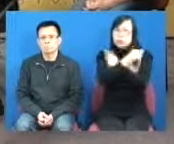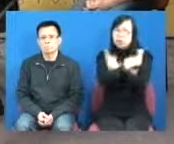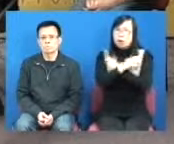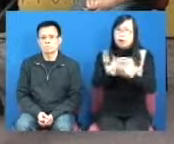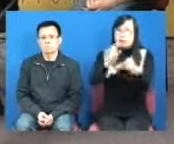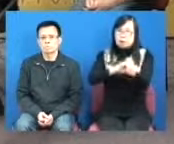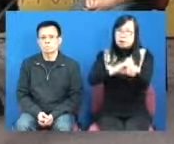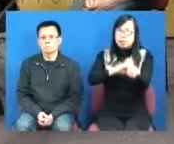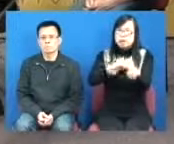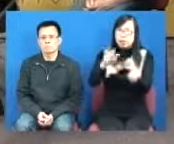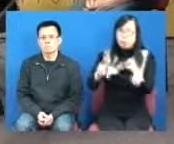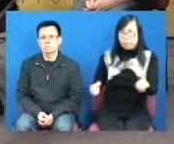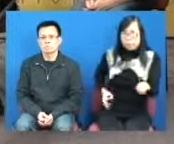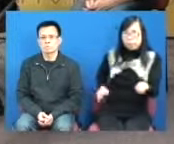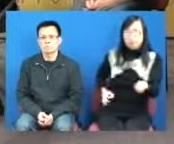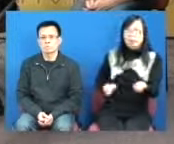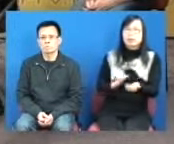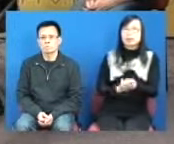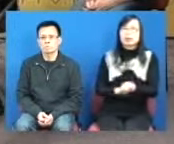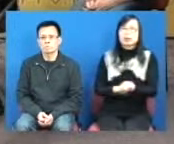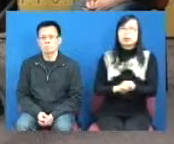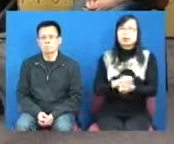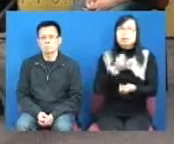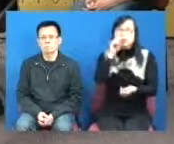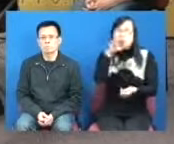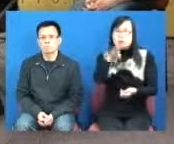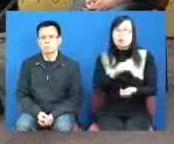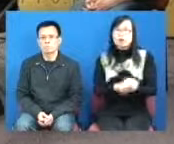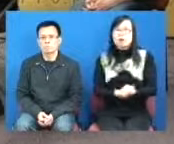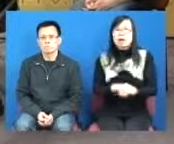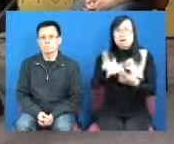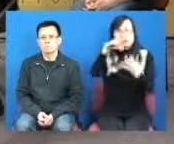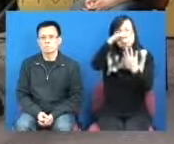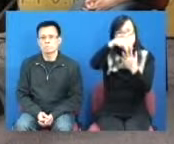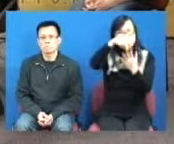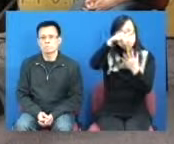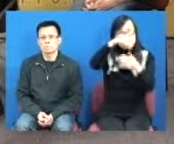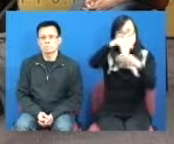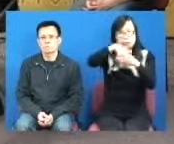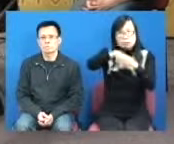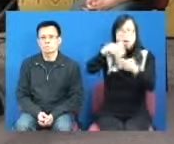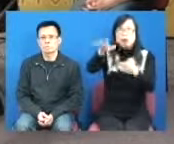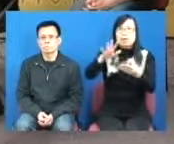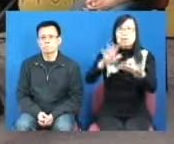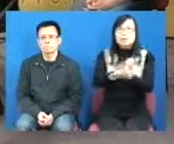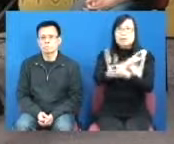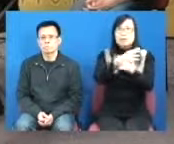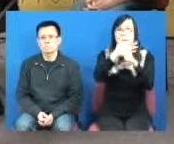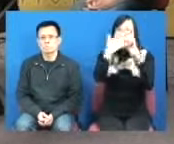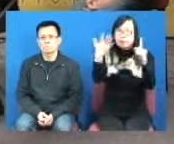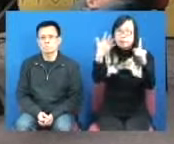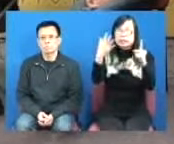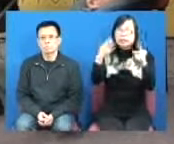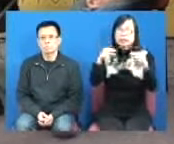醫療保障會怎樣這些都說了你在選舉的承諾或者15年的免費教育